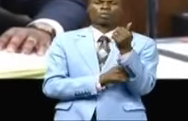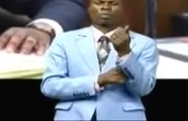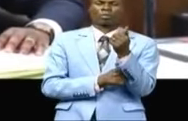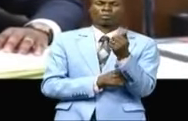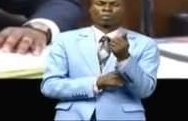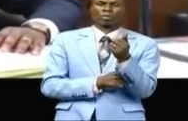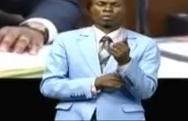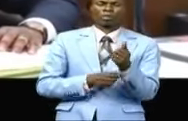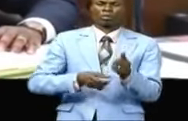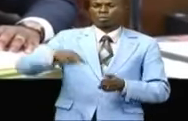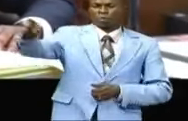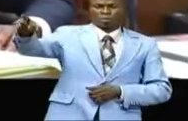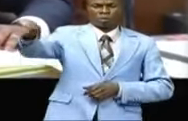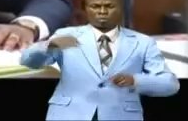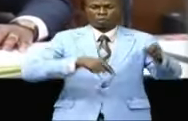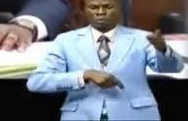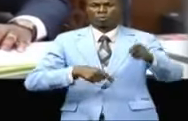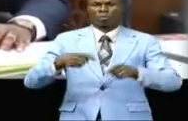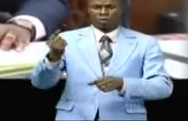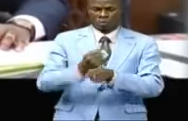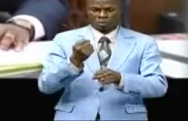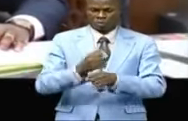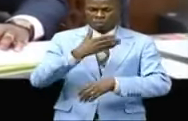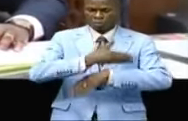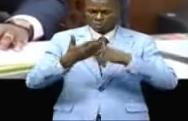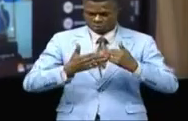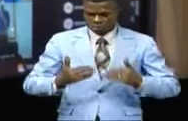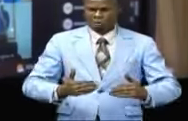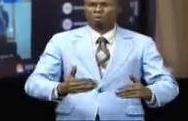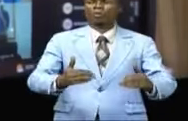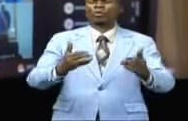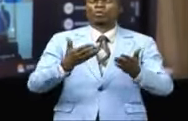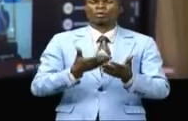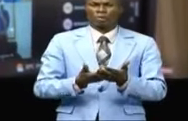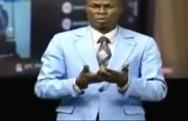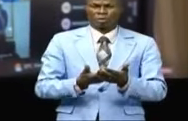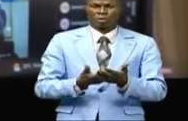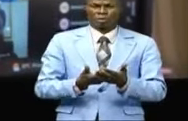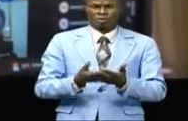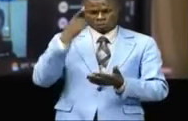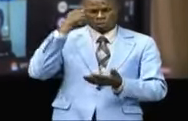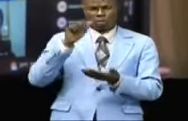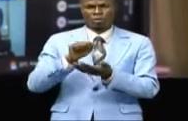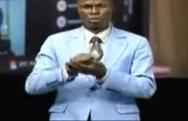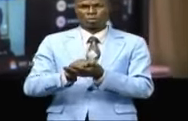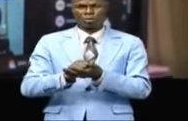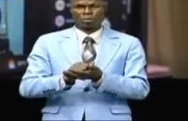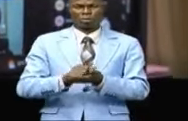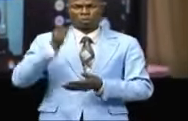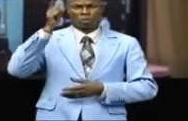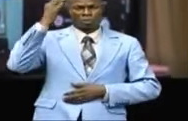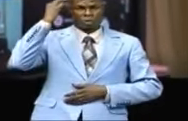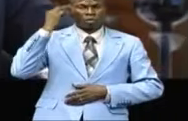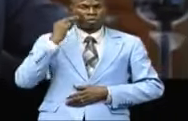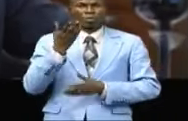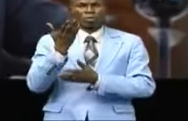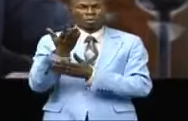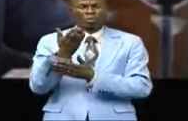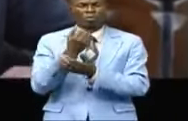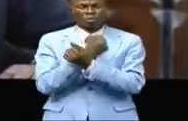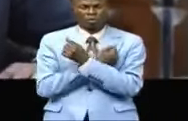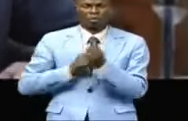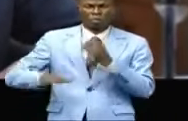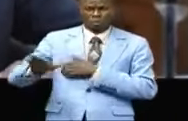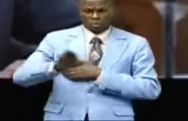deux sens, malgré que les travaux de réhabilitation sont encore en cours d'exécution. À cet effet, il en a appelé au civisme et